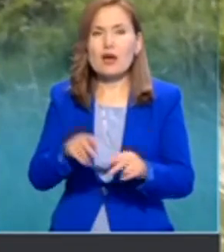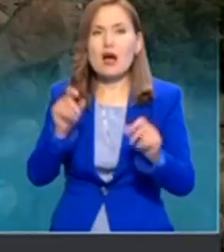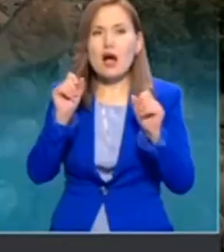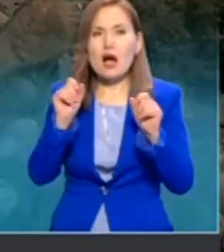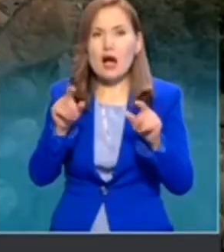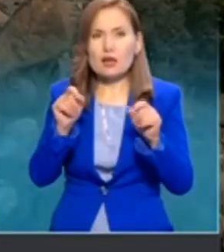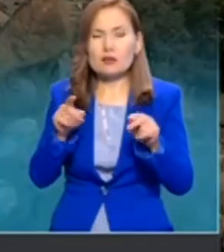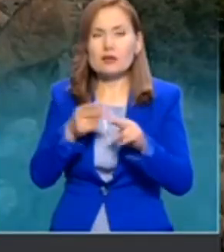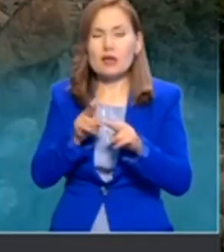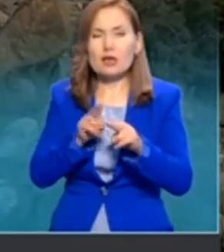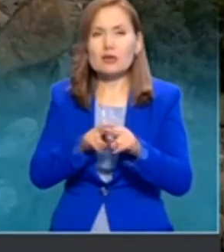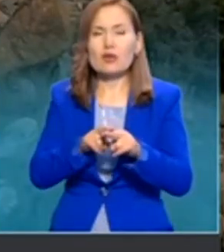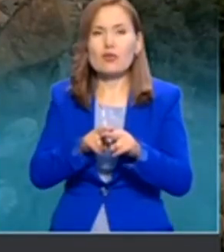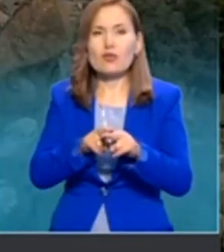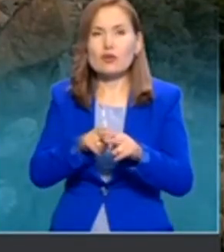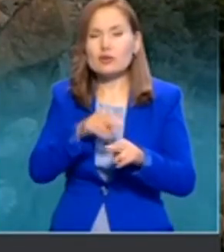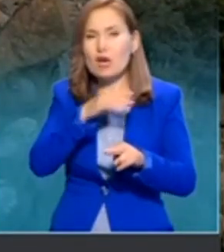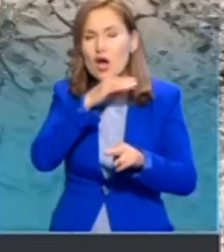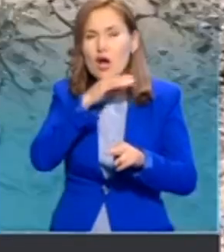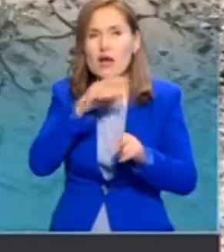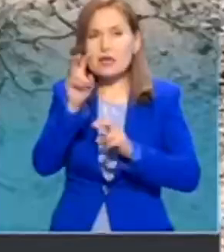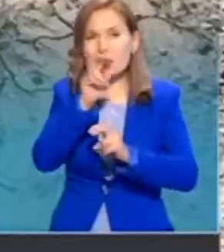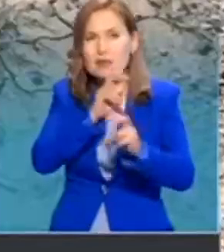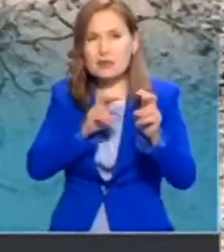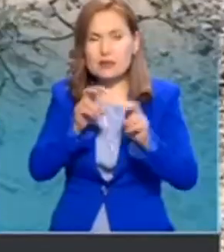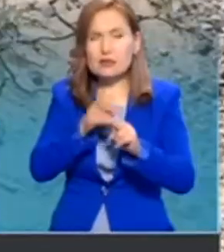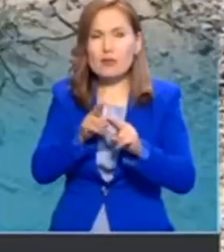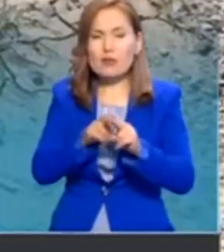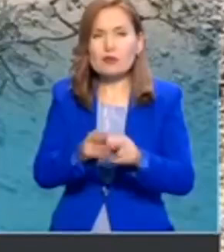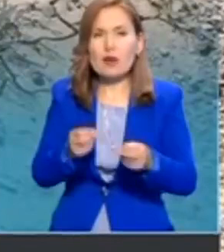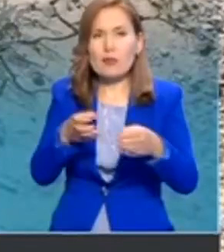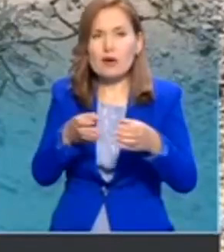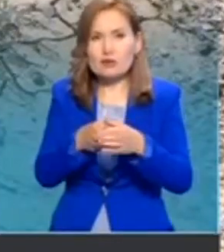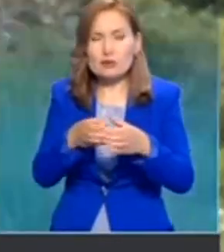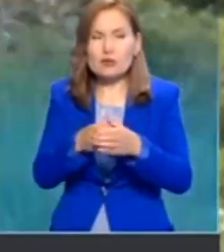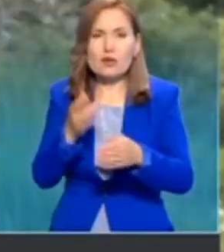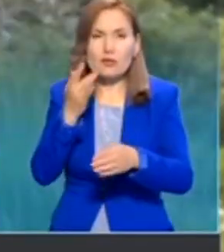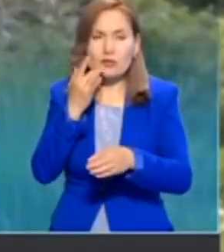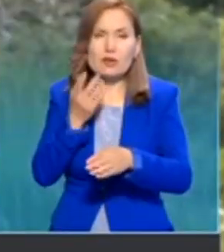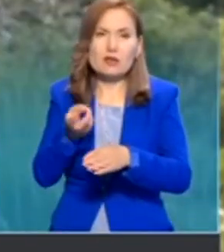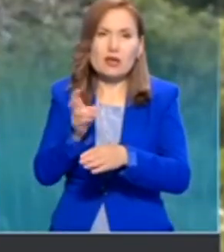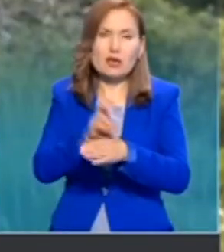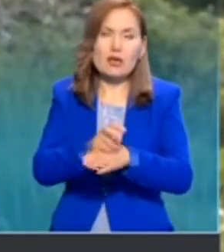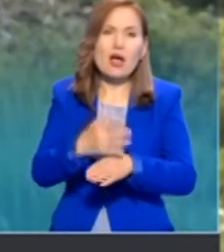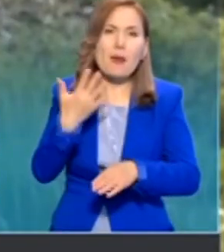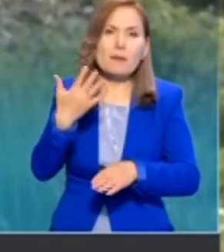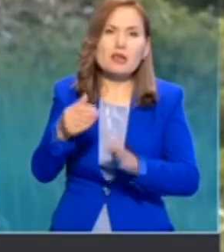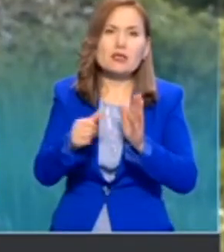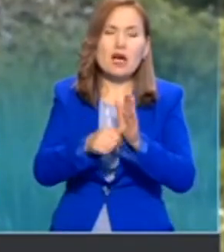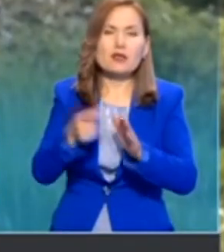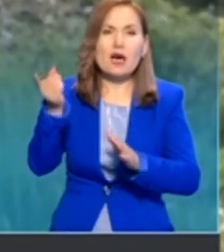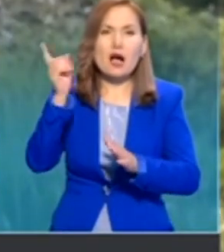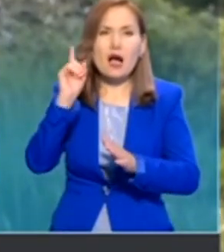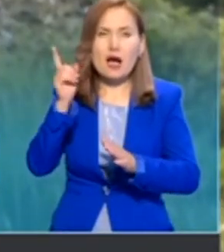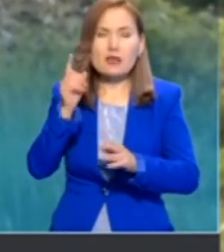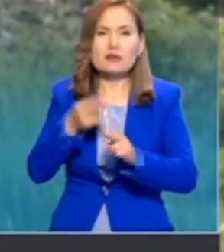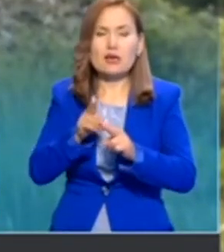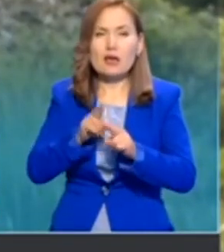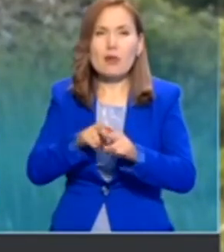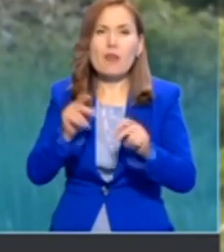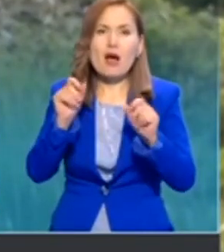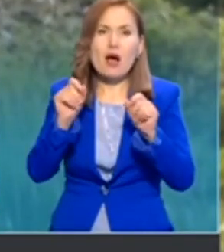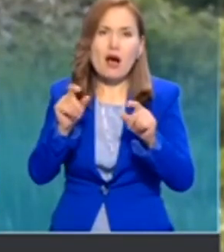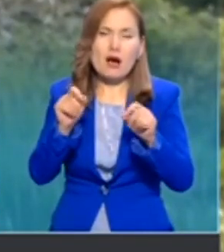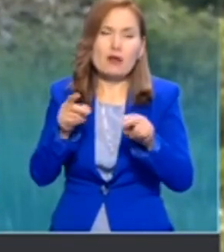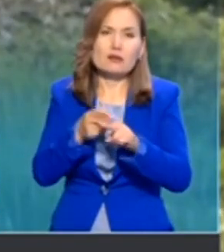көп кездеседі. Осы қазған адамдарды да мүмкін сол қызықтыратын шығар. Біздің заманымыздан бұрынғы 5-6 ғасырға жататын алтындарды енді